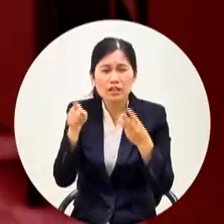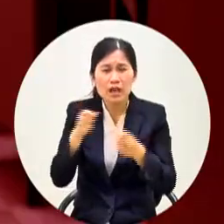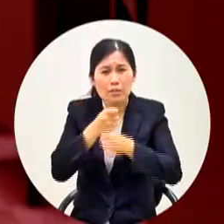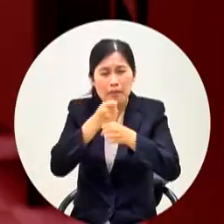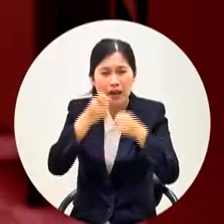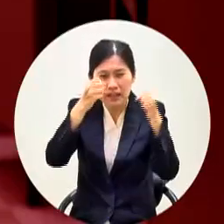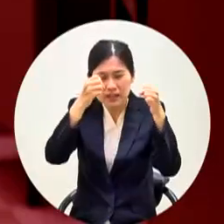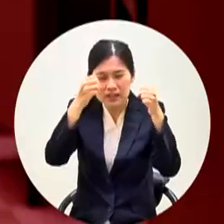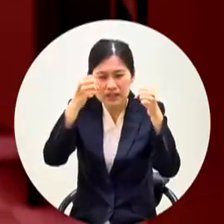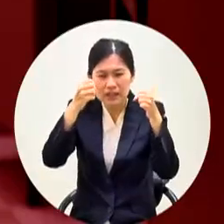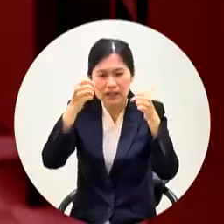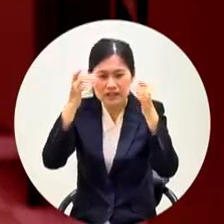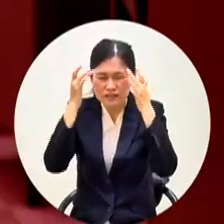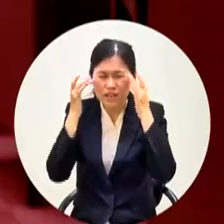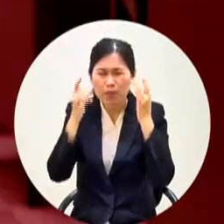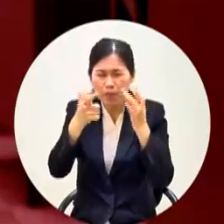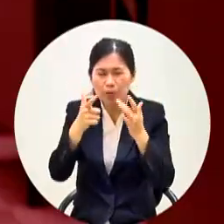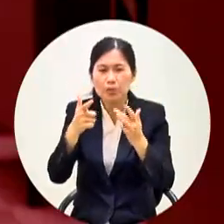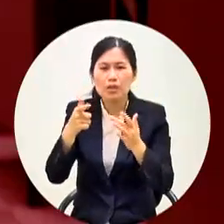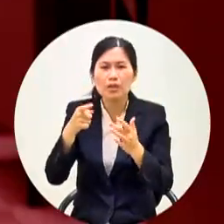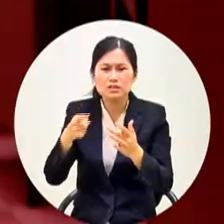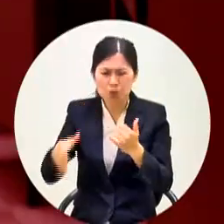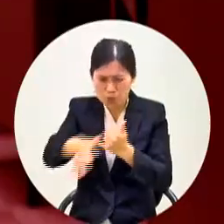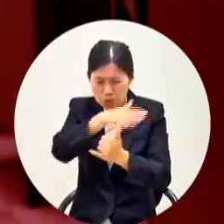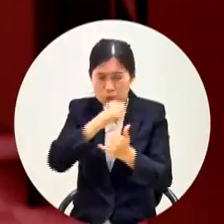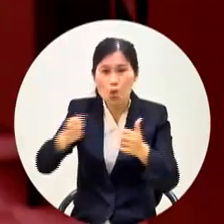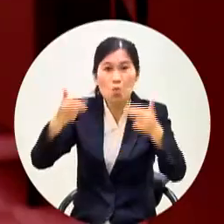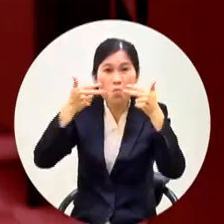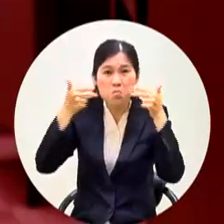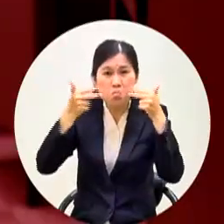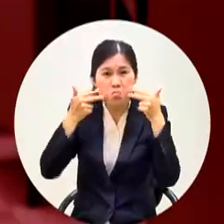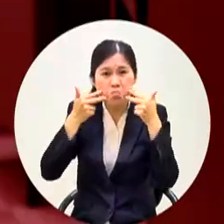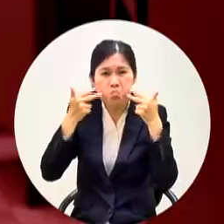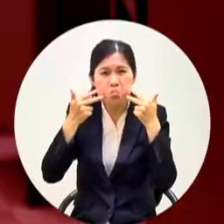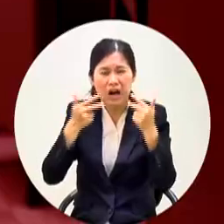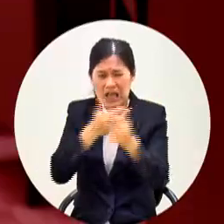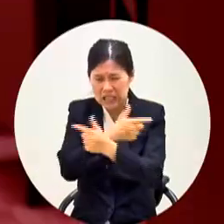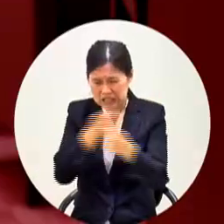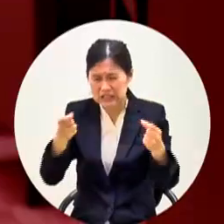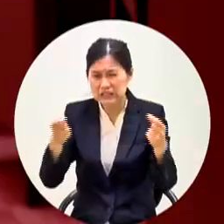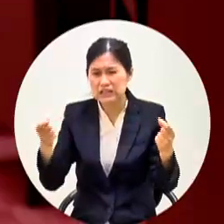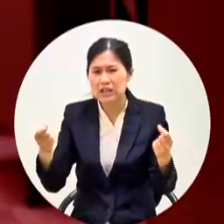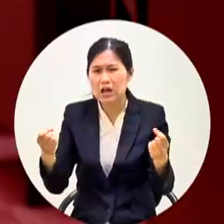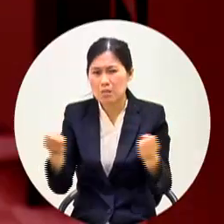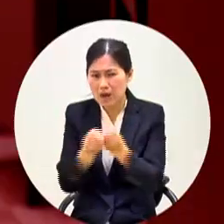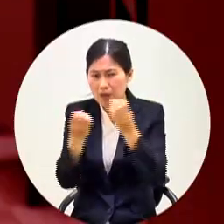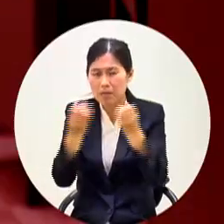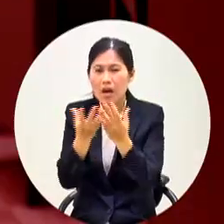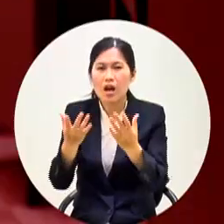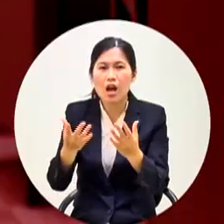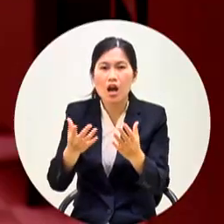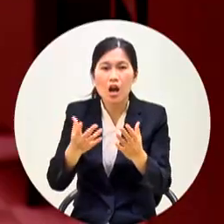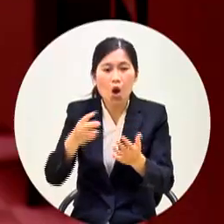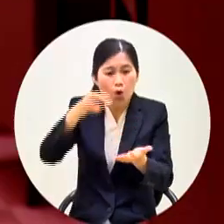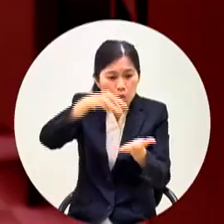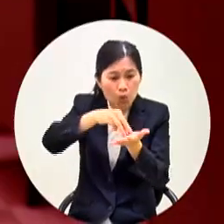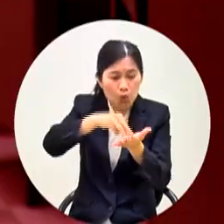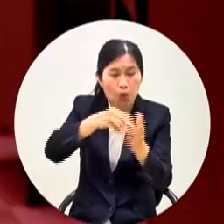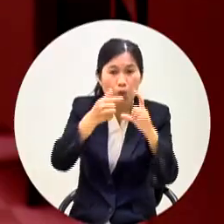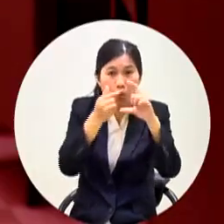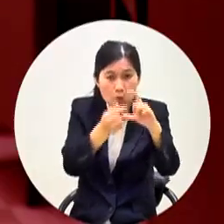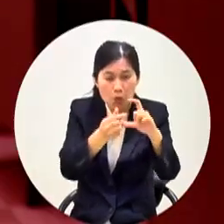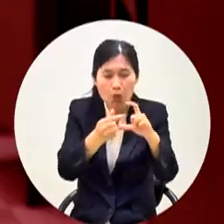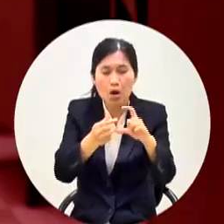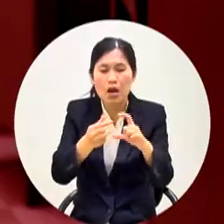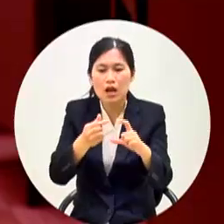区，包括乡村区的问题、露营区的问题、民宿的问题。我